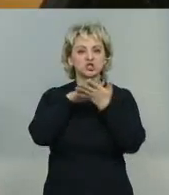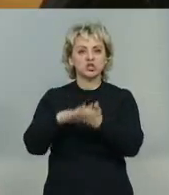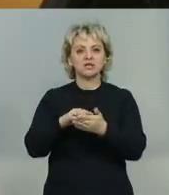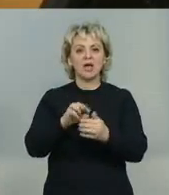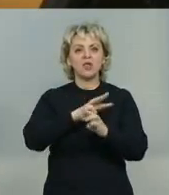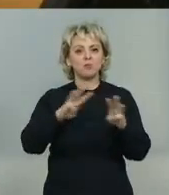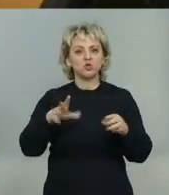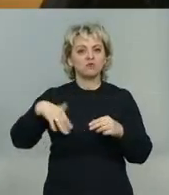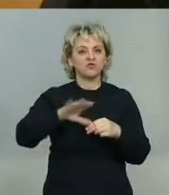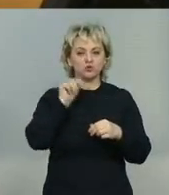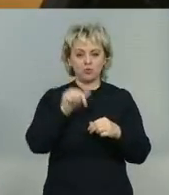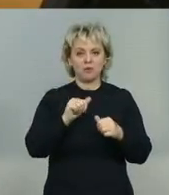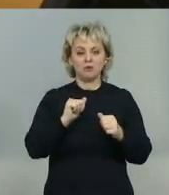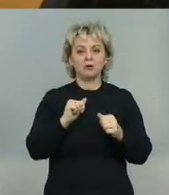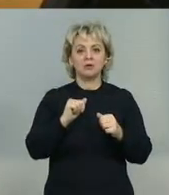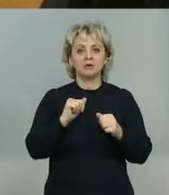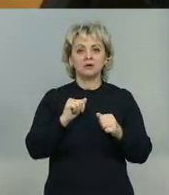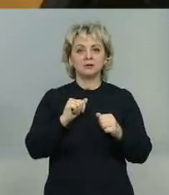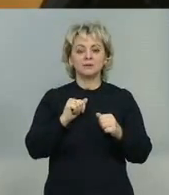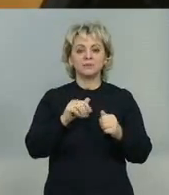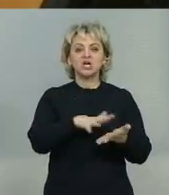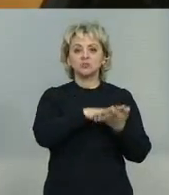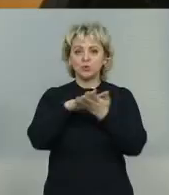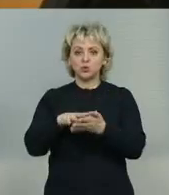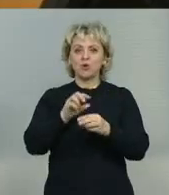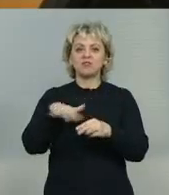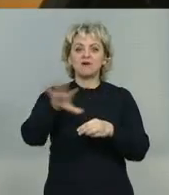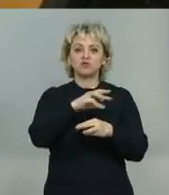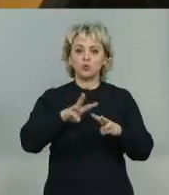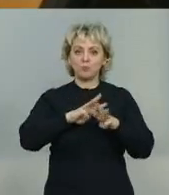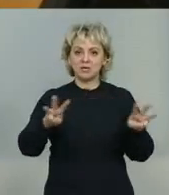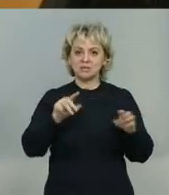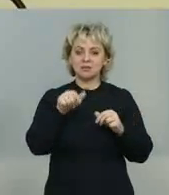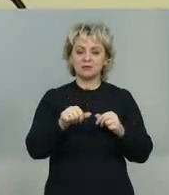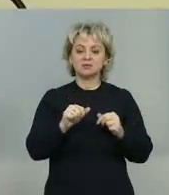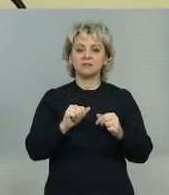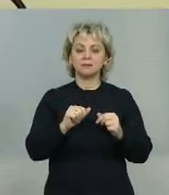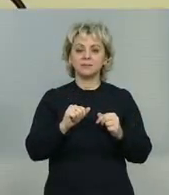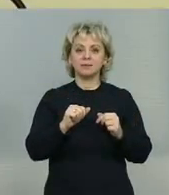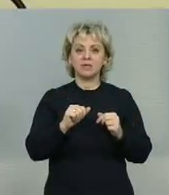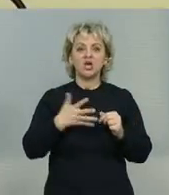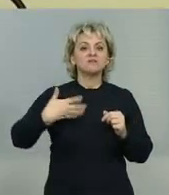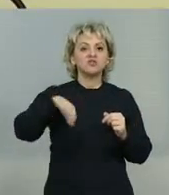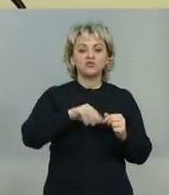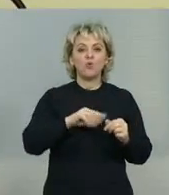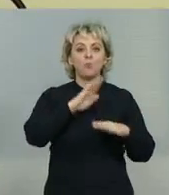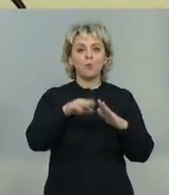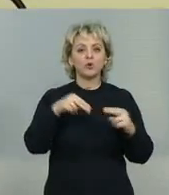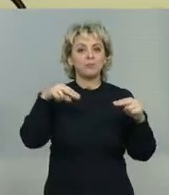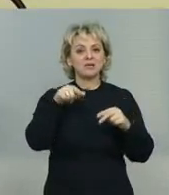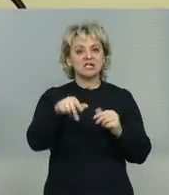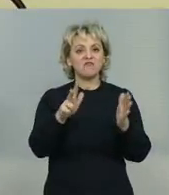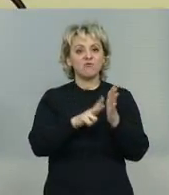всем министерстве. Жирное пятно на всем министерстве. Всего же под подозрение